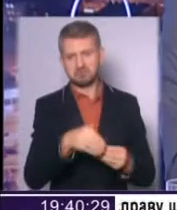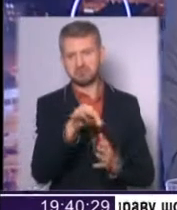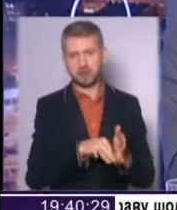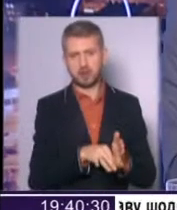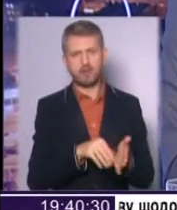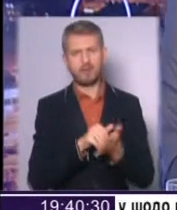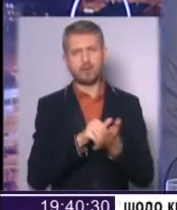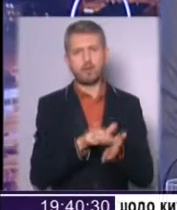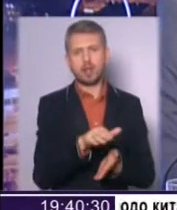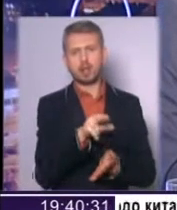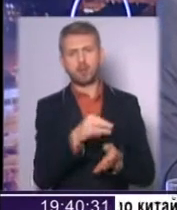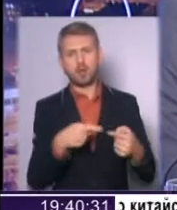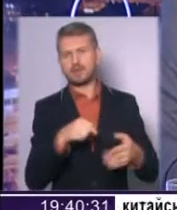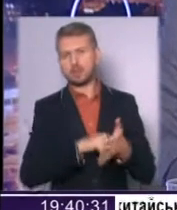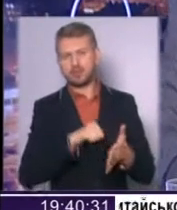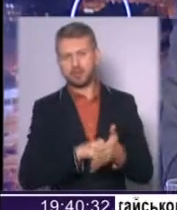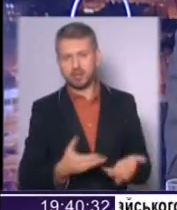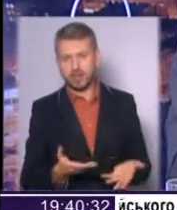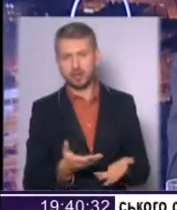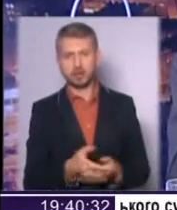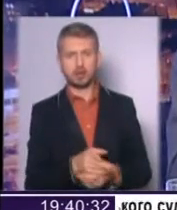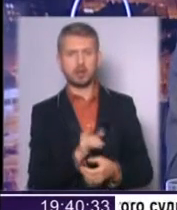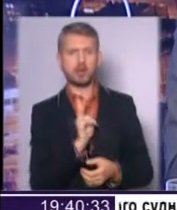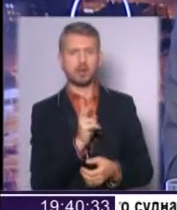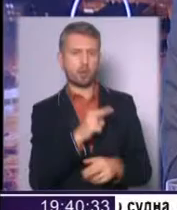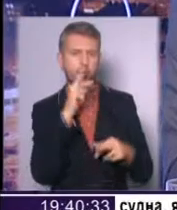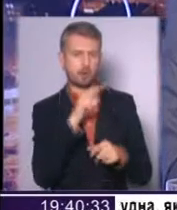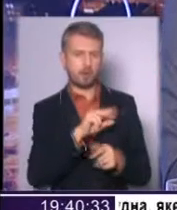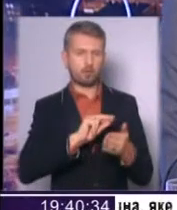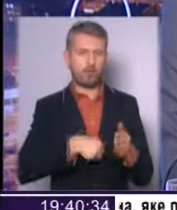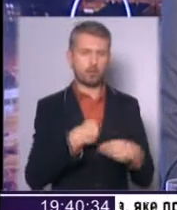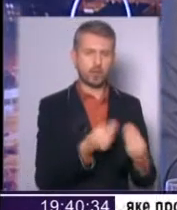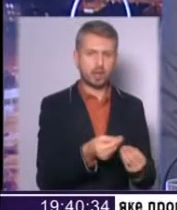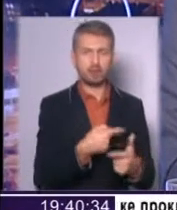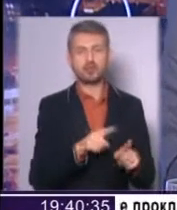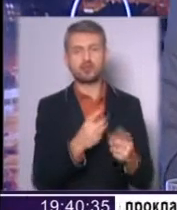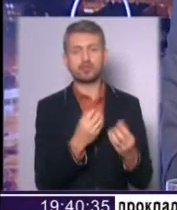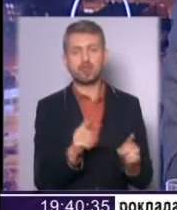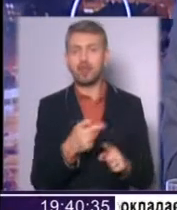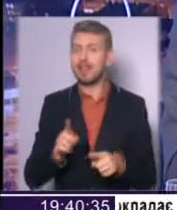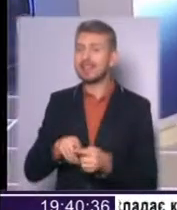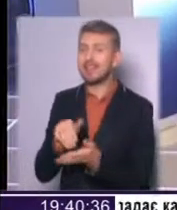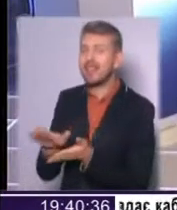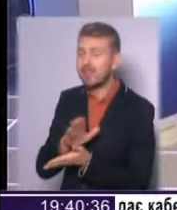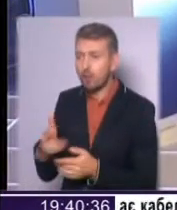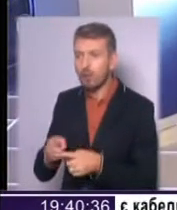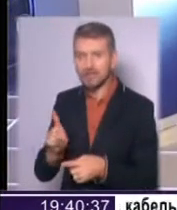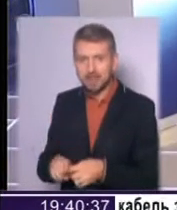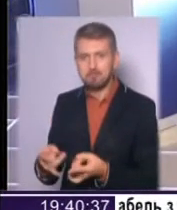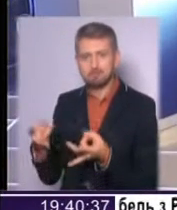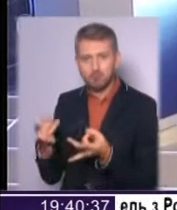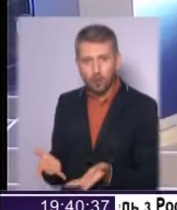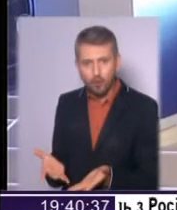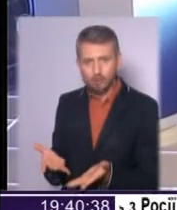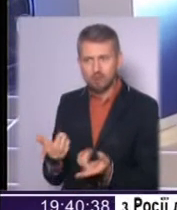дуже великих будинках, хороших, і ті, які живуть в маленьких квартирах. От ви кажете, ви навіть робили депутатські звернення. От, ну, наведіть приклад,